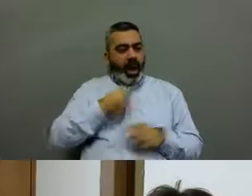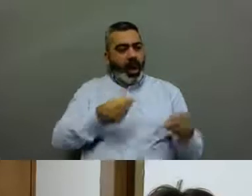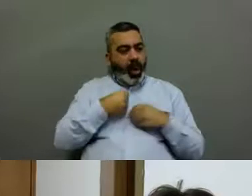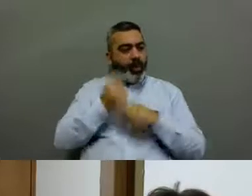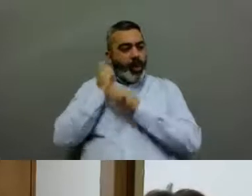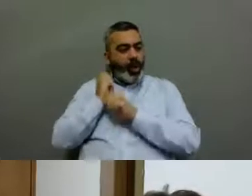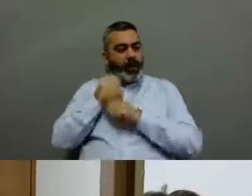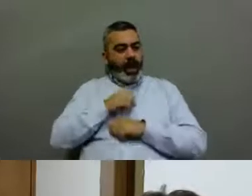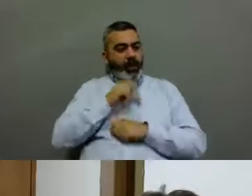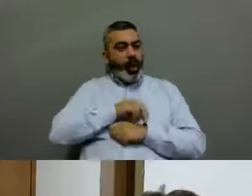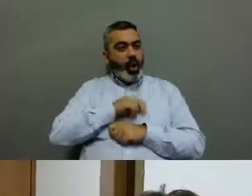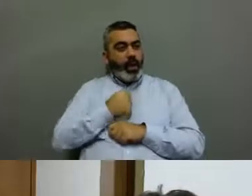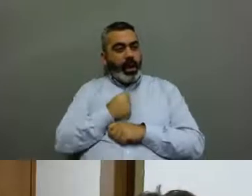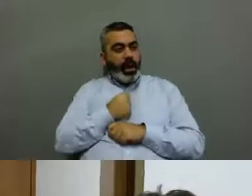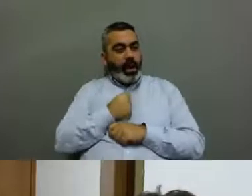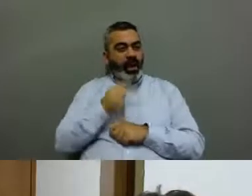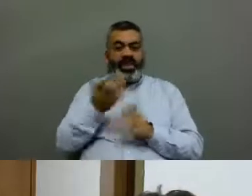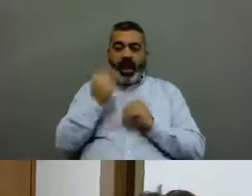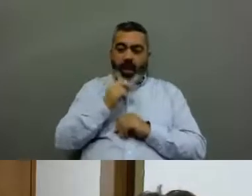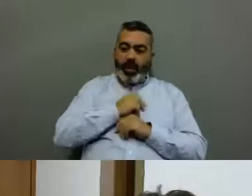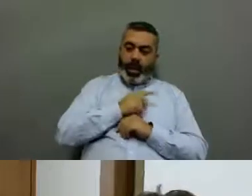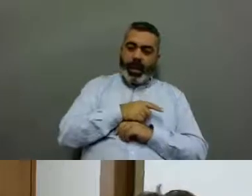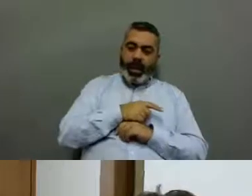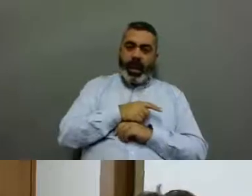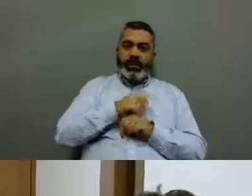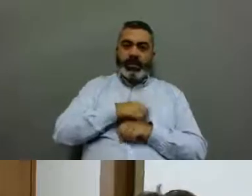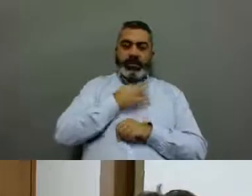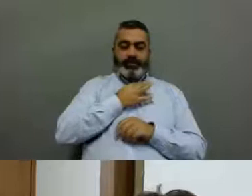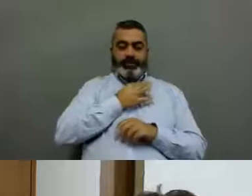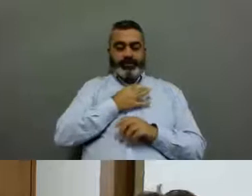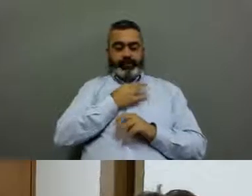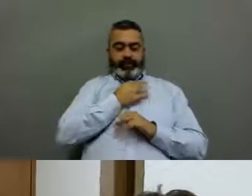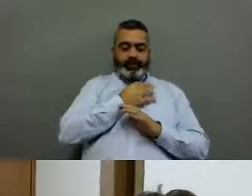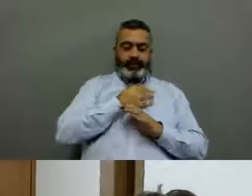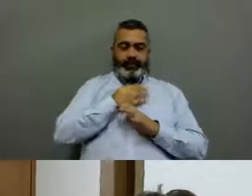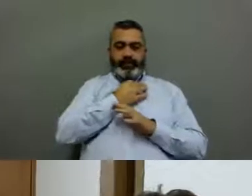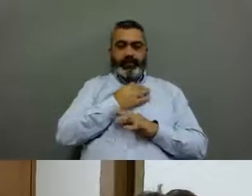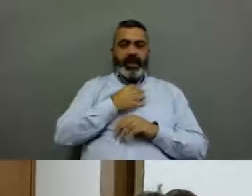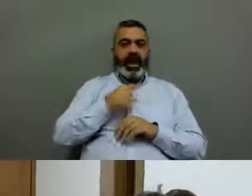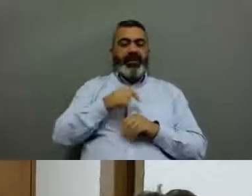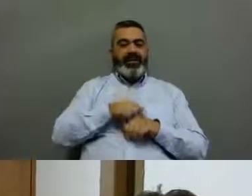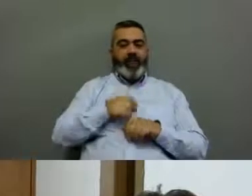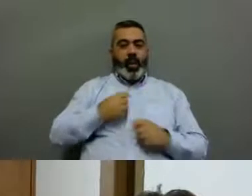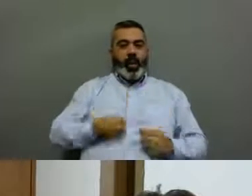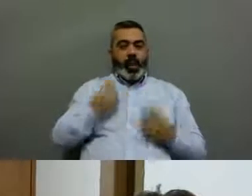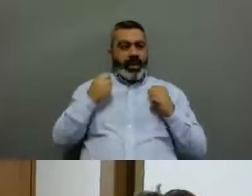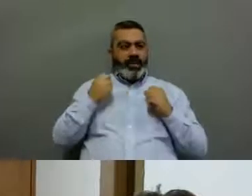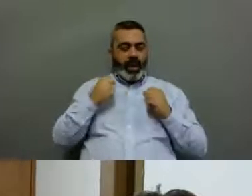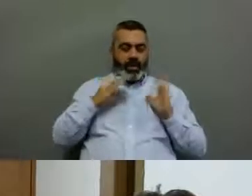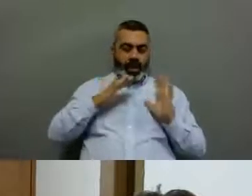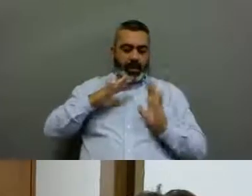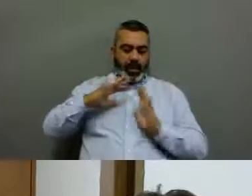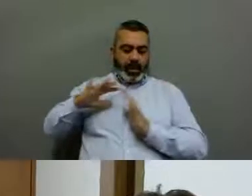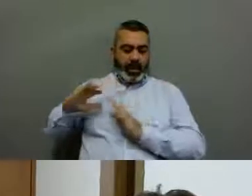μια άβολη θέση. Βγήκα από το safe space μου και κατόρθωσα